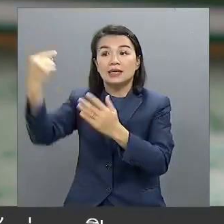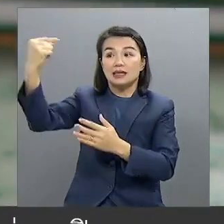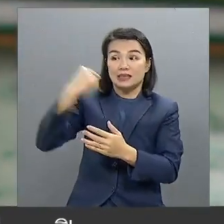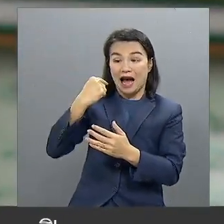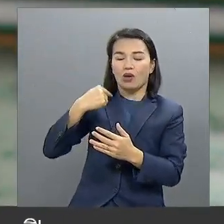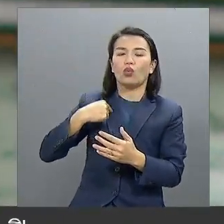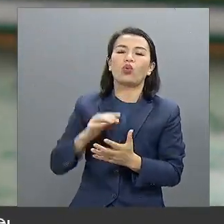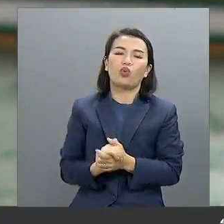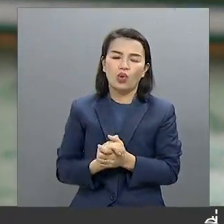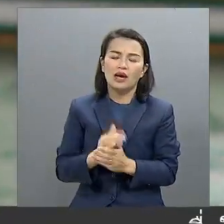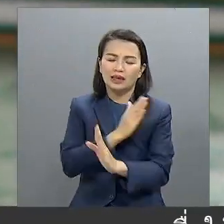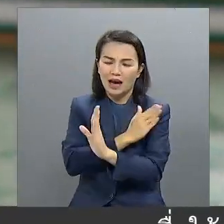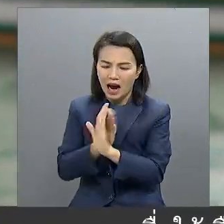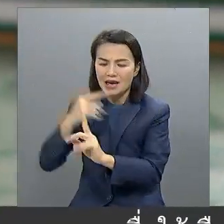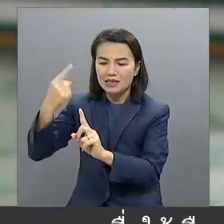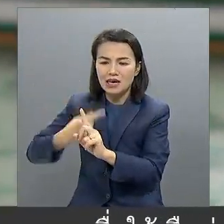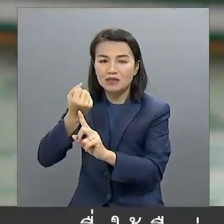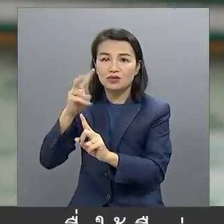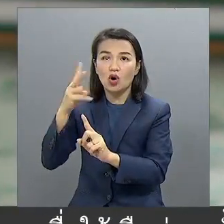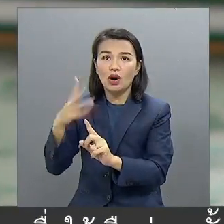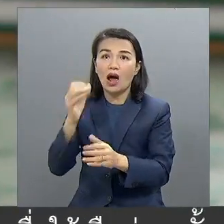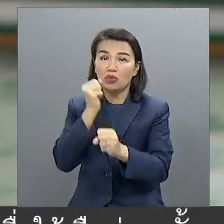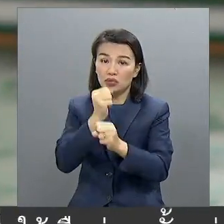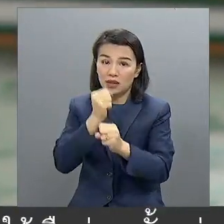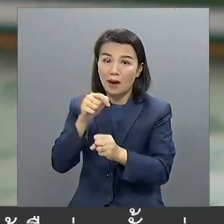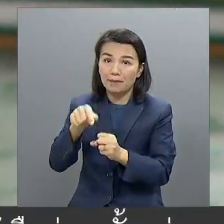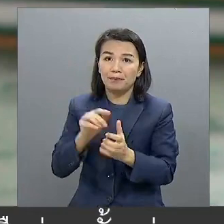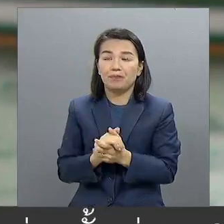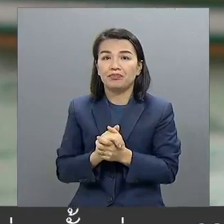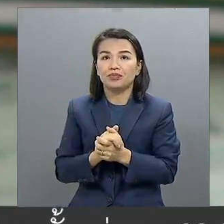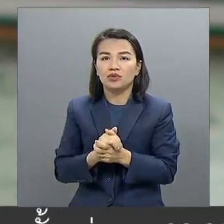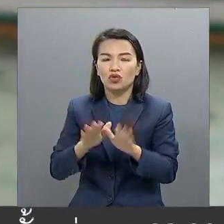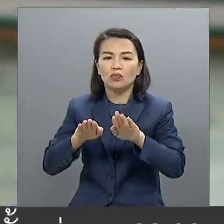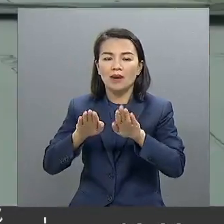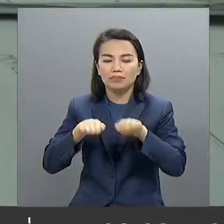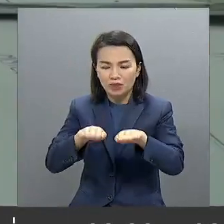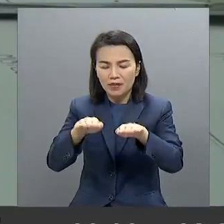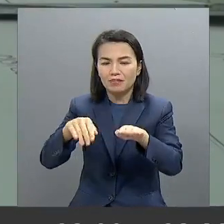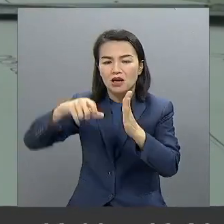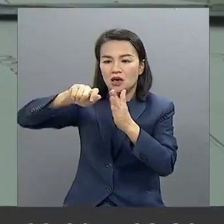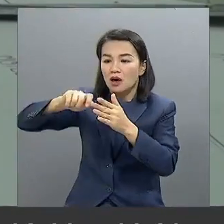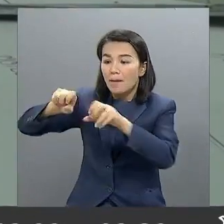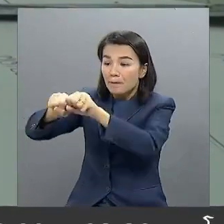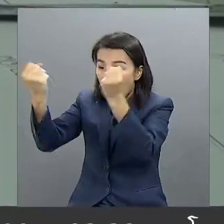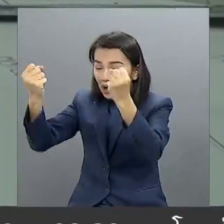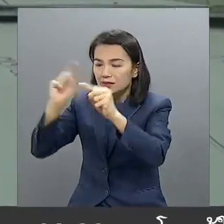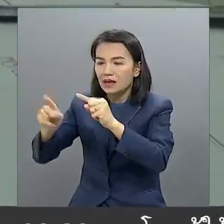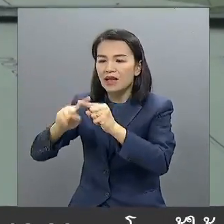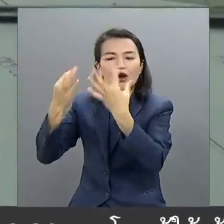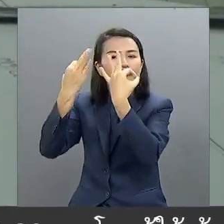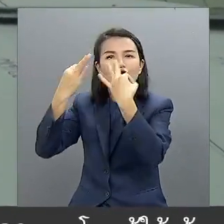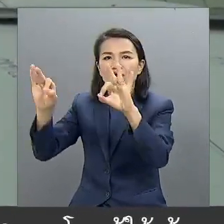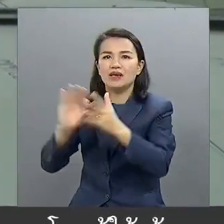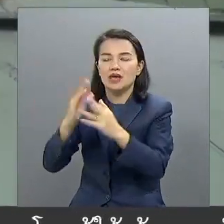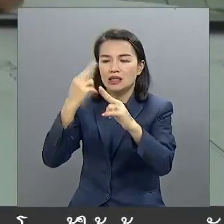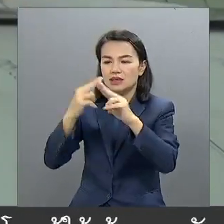สำหรบชินงาน เครื่องหนงของตัวเองจะมีการซ้มให้ Free ตลอดชีบและจะสลกทื่องเจของให้ Free